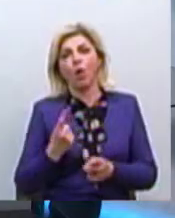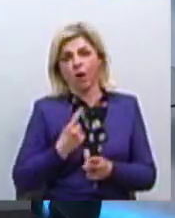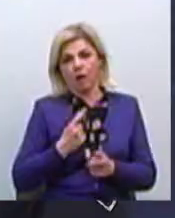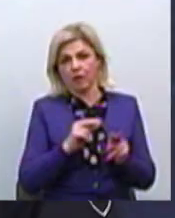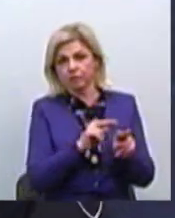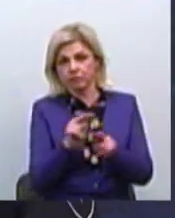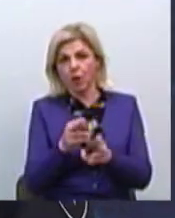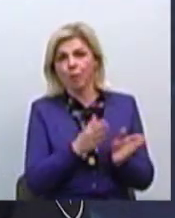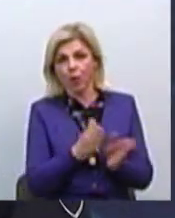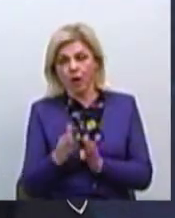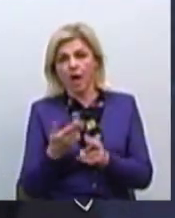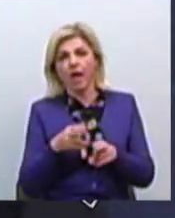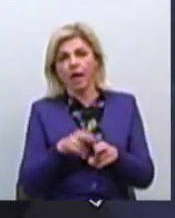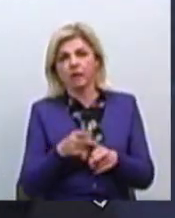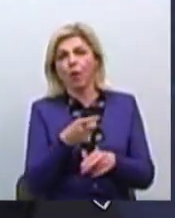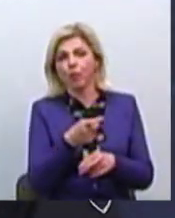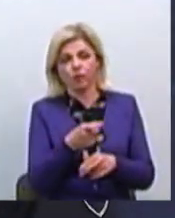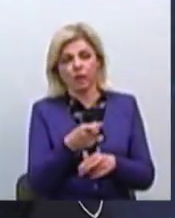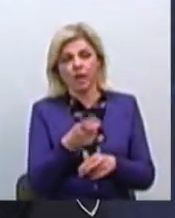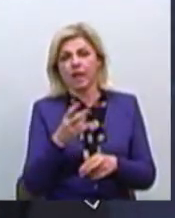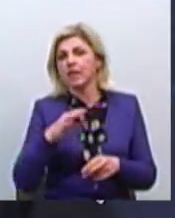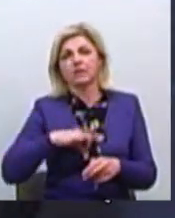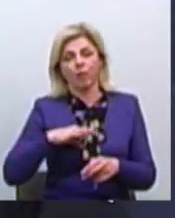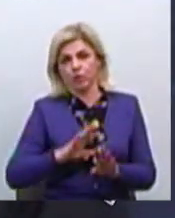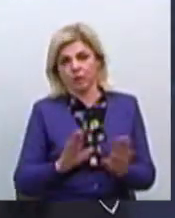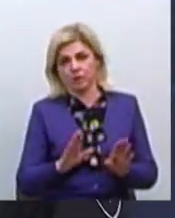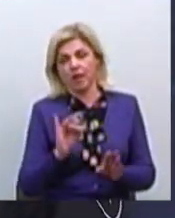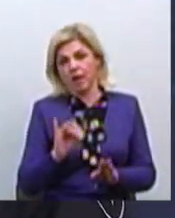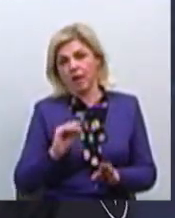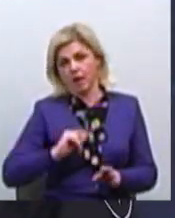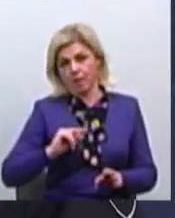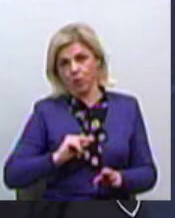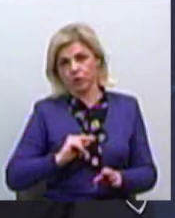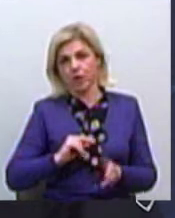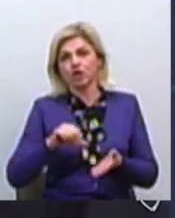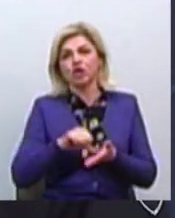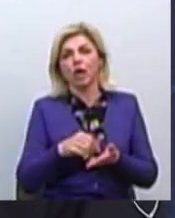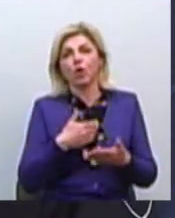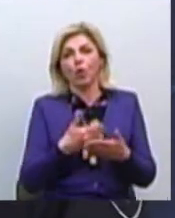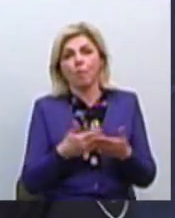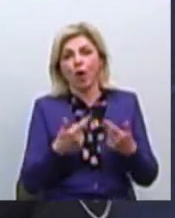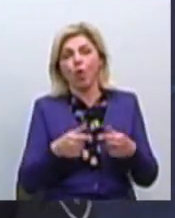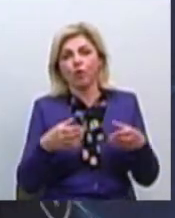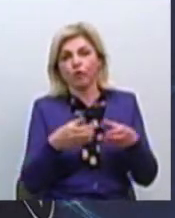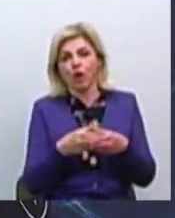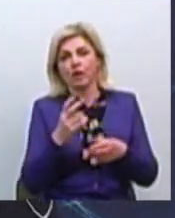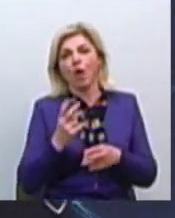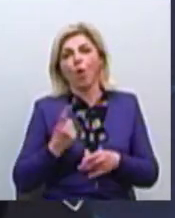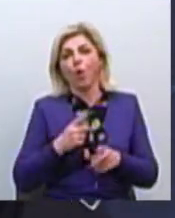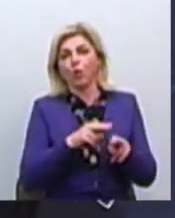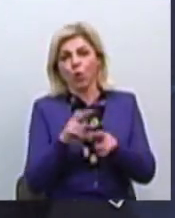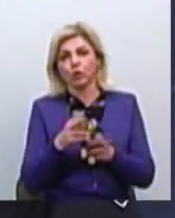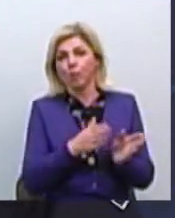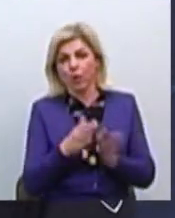порядку ця зброя не залучається. Працівники, члени громадських формувань, на охорону публічного порядку цю